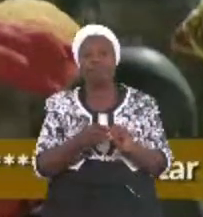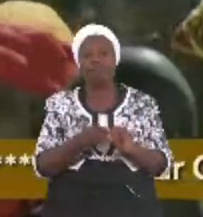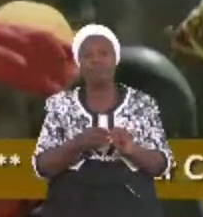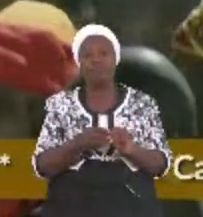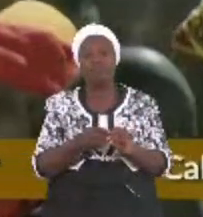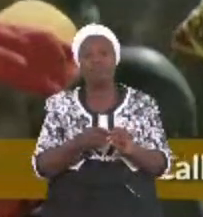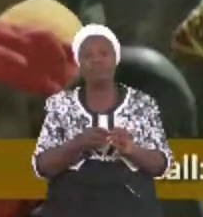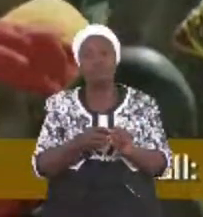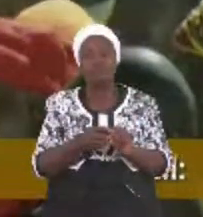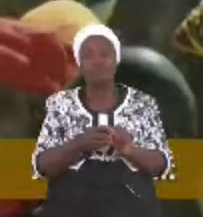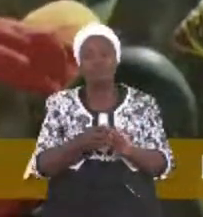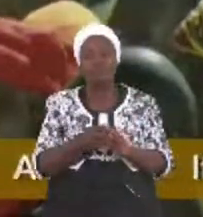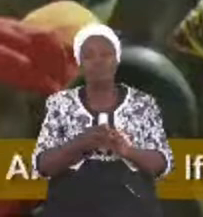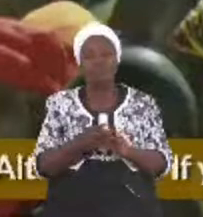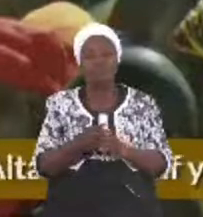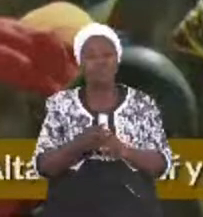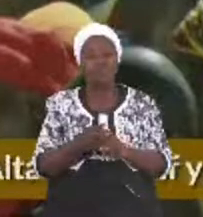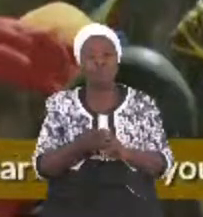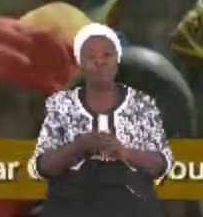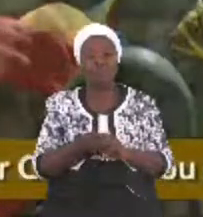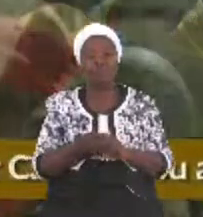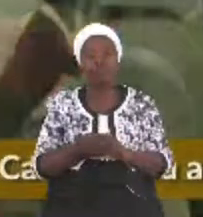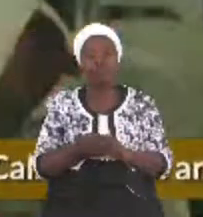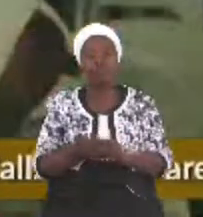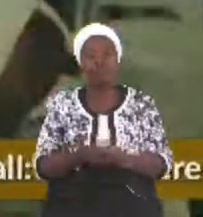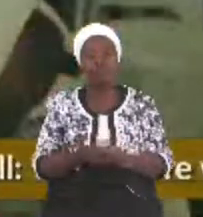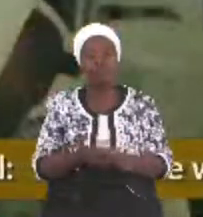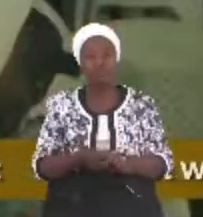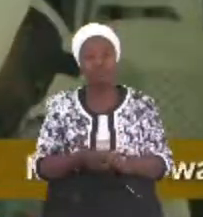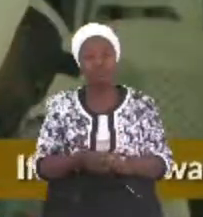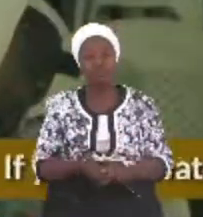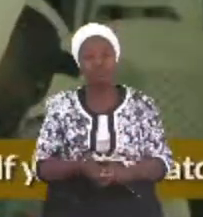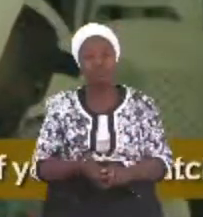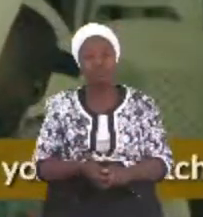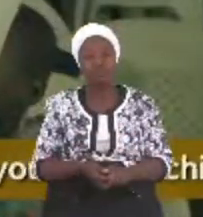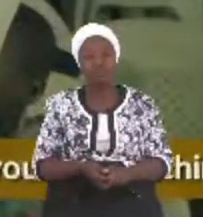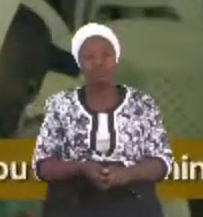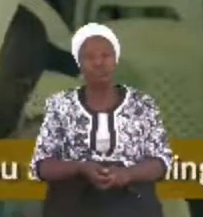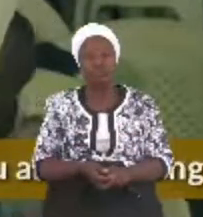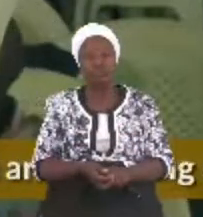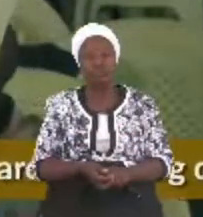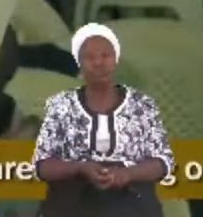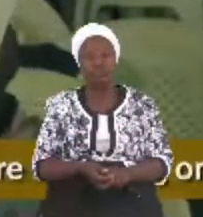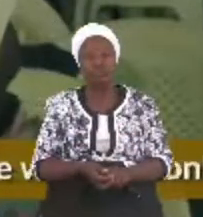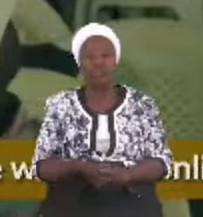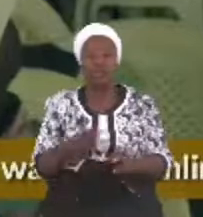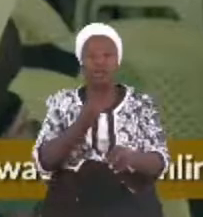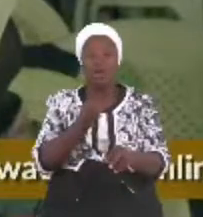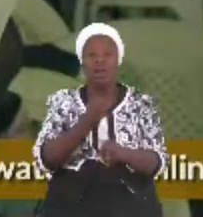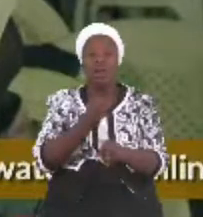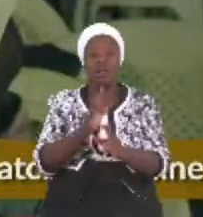dans les différents pays, réagissez donc sur ces numéros et remplissez donc les